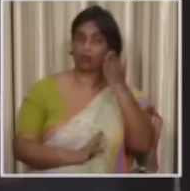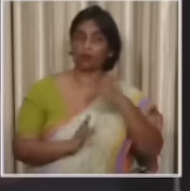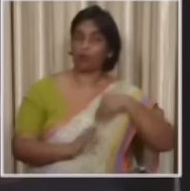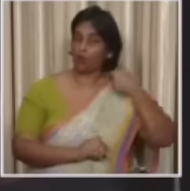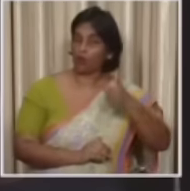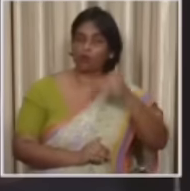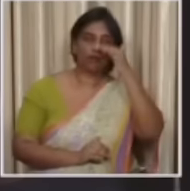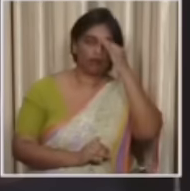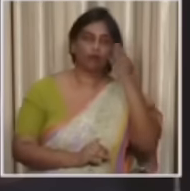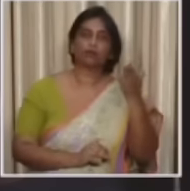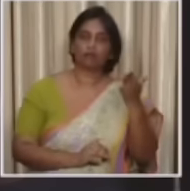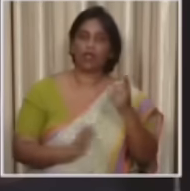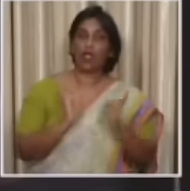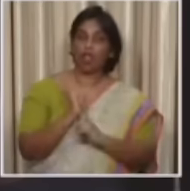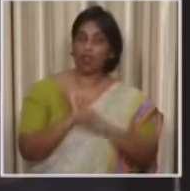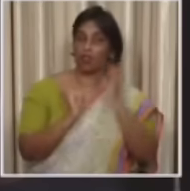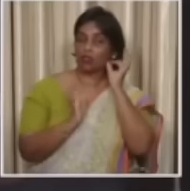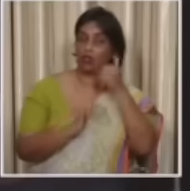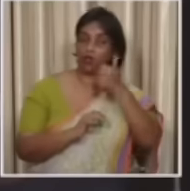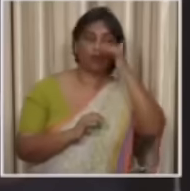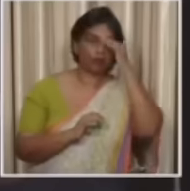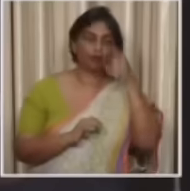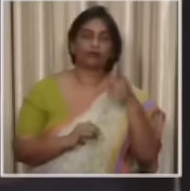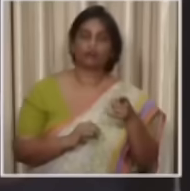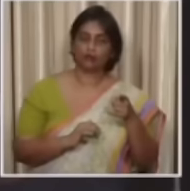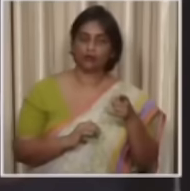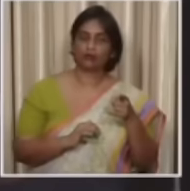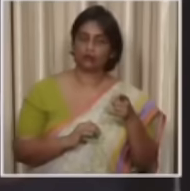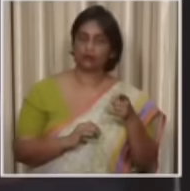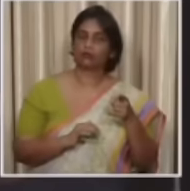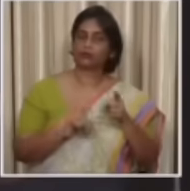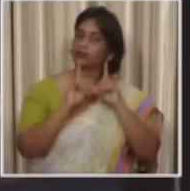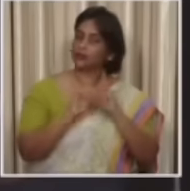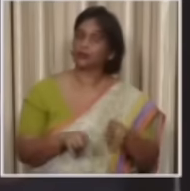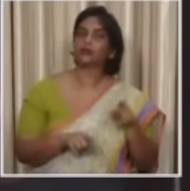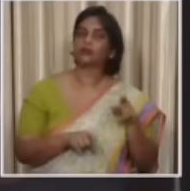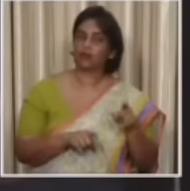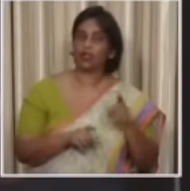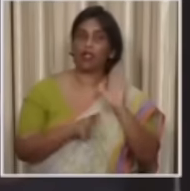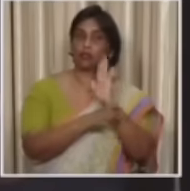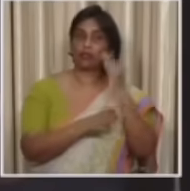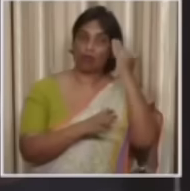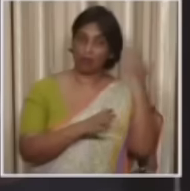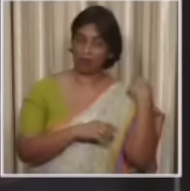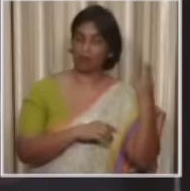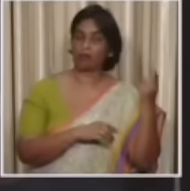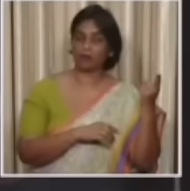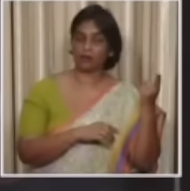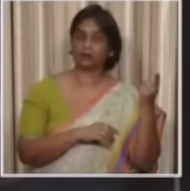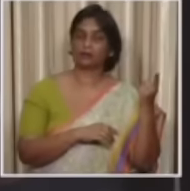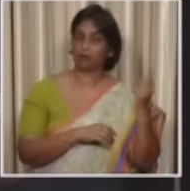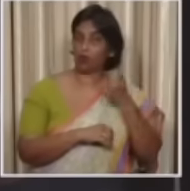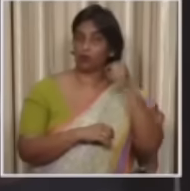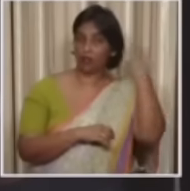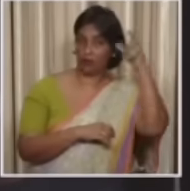නායකයෙක්. ඇතුළත් මුදින මහත්තයා ශ්‍රේෂ්ඨ නායකයෙක්. ඉතින් අපි සිරිමාව බණ්ඩාරනායක මැතිණිය